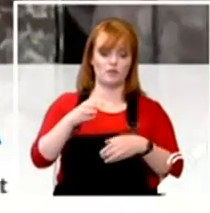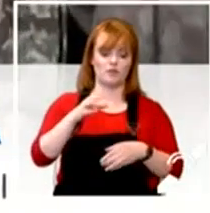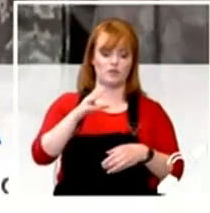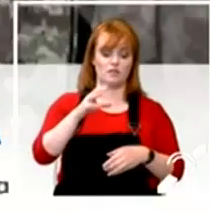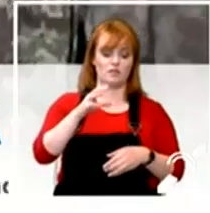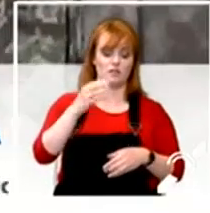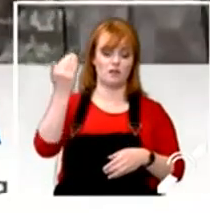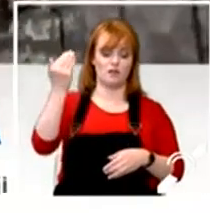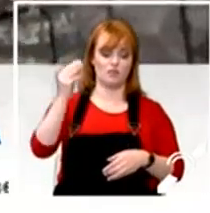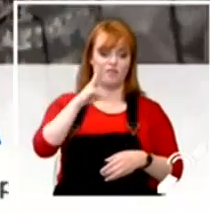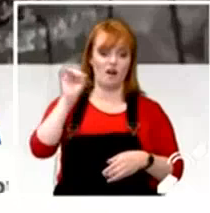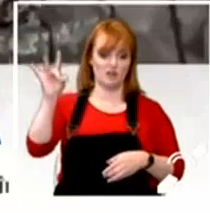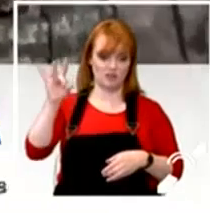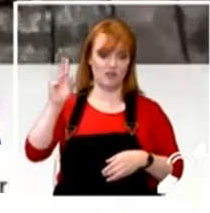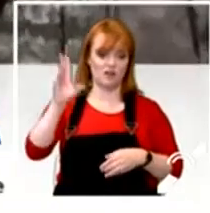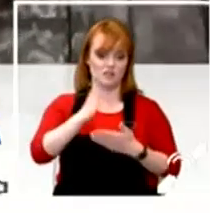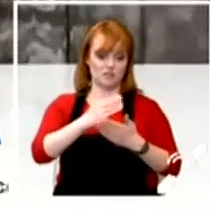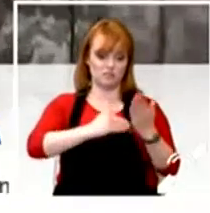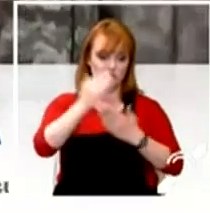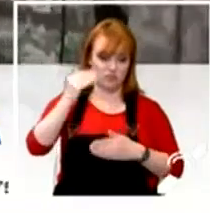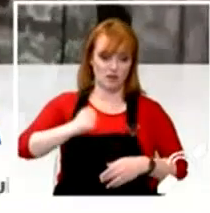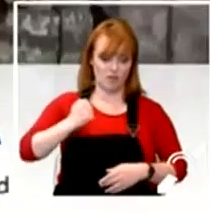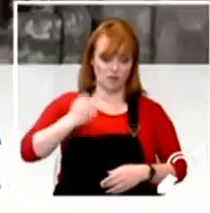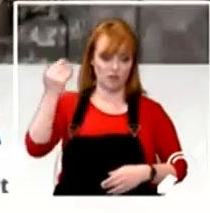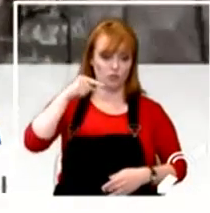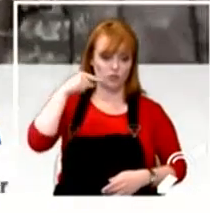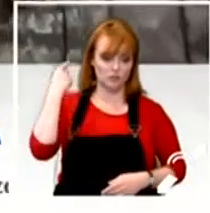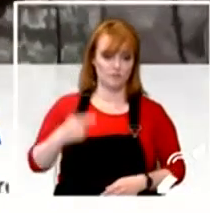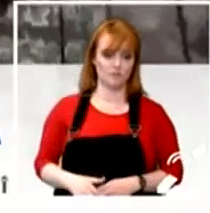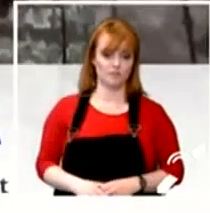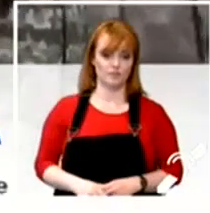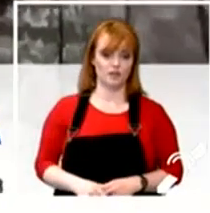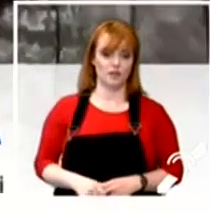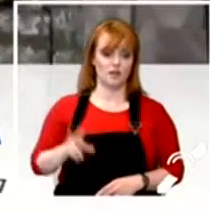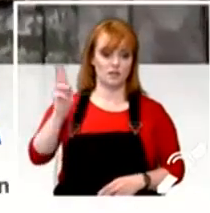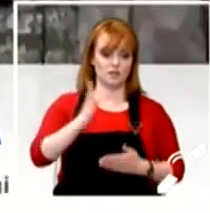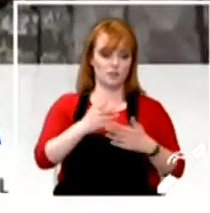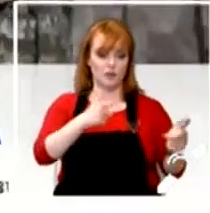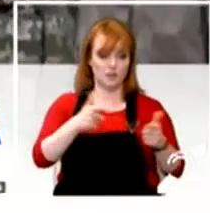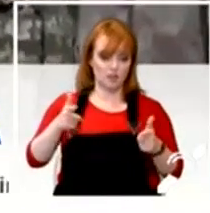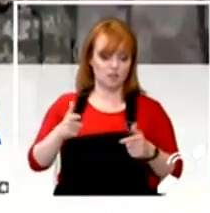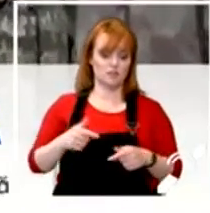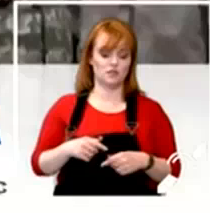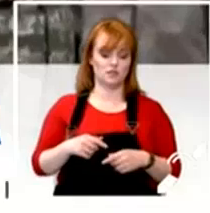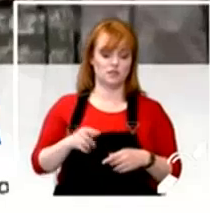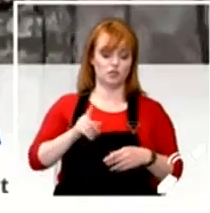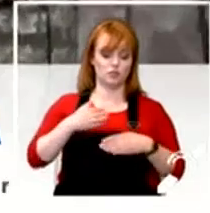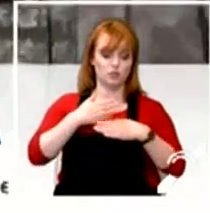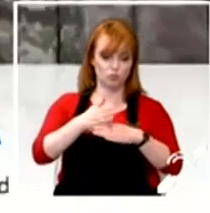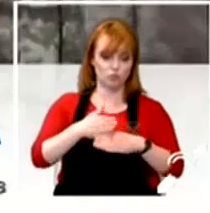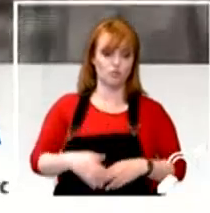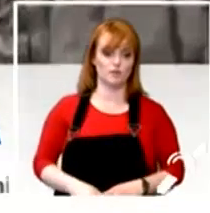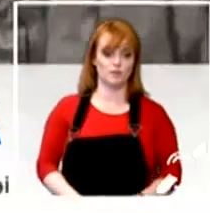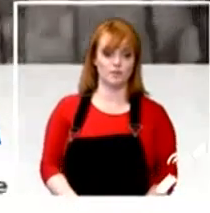знищити інші найбільш боєздатні підрозділи російської армії. Ми